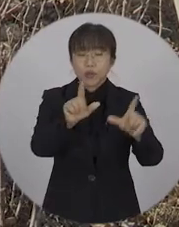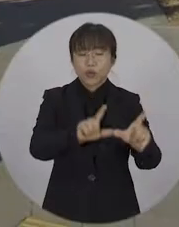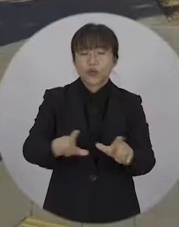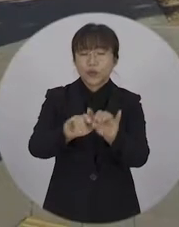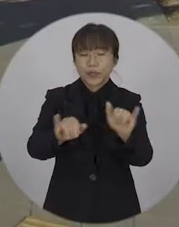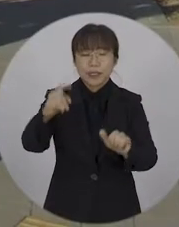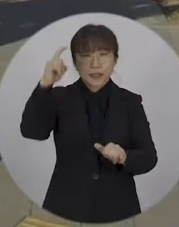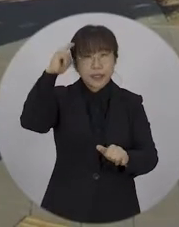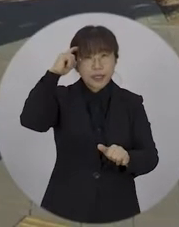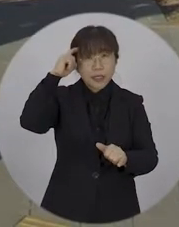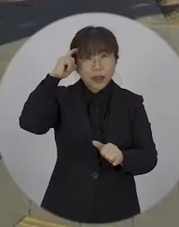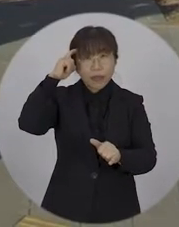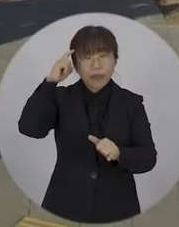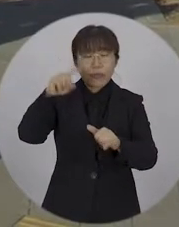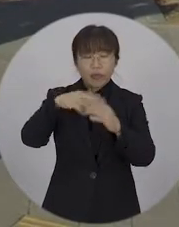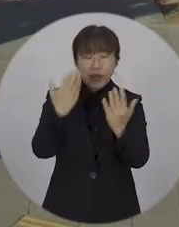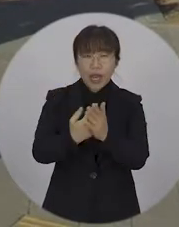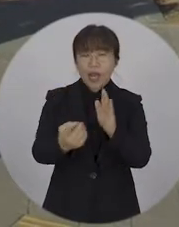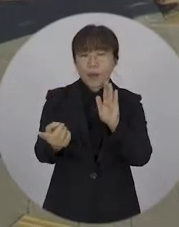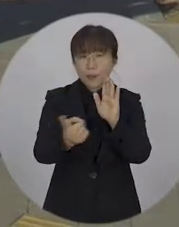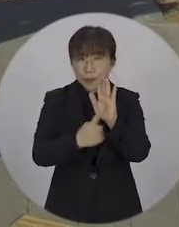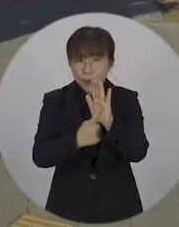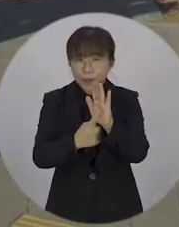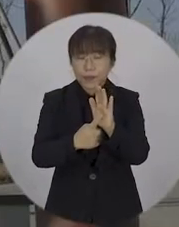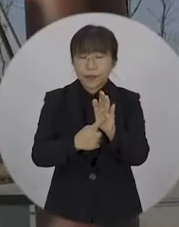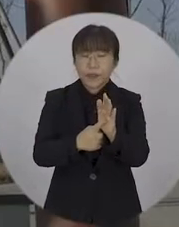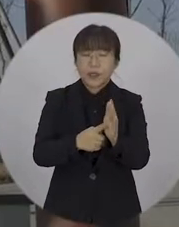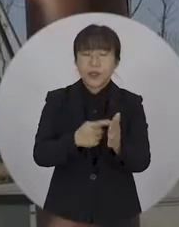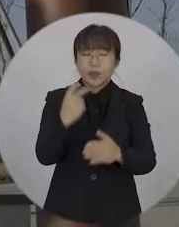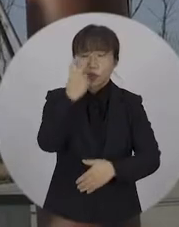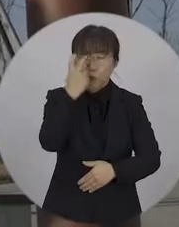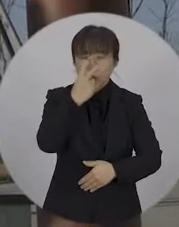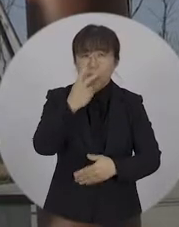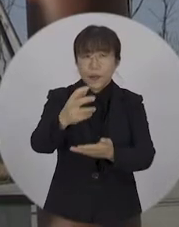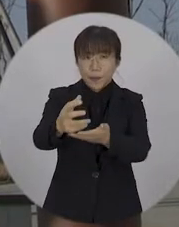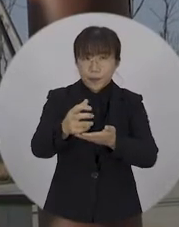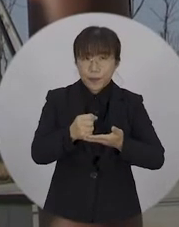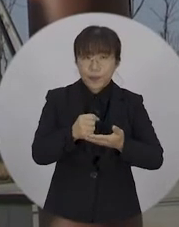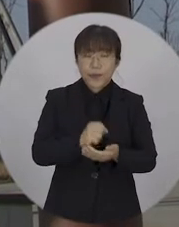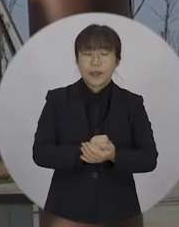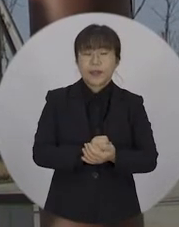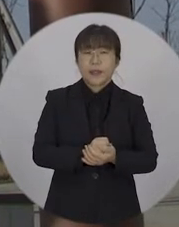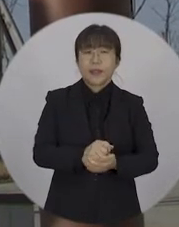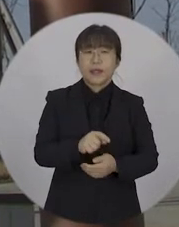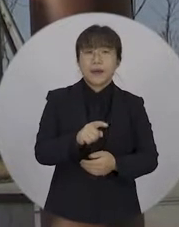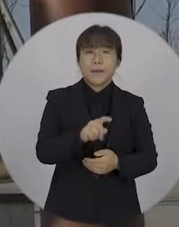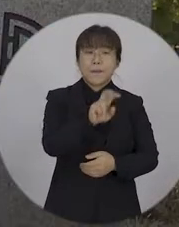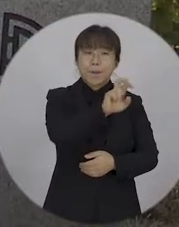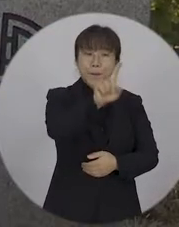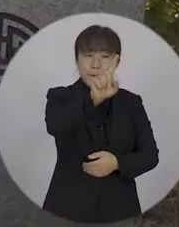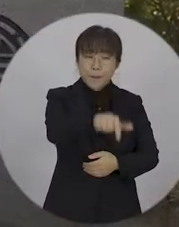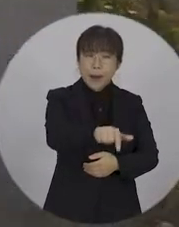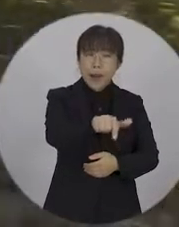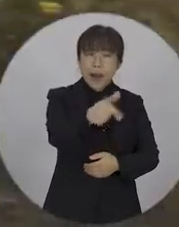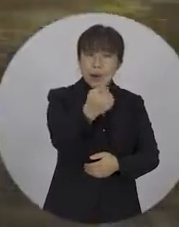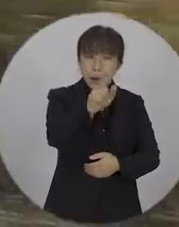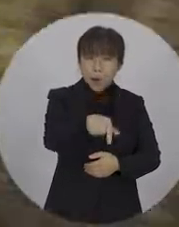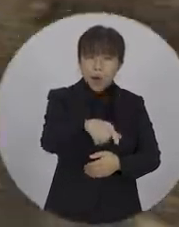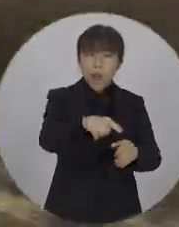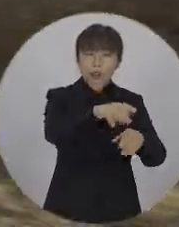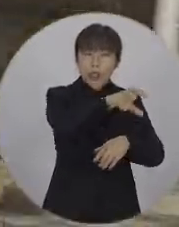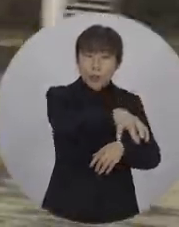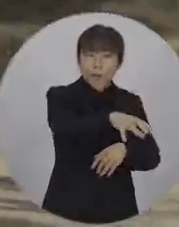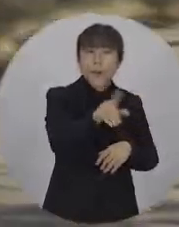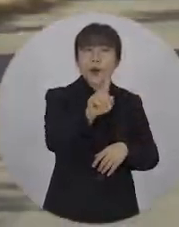통해 주민들의 의견을 담아냈습니다. 먼저 마곡지구에서 이어지는 양천로 47길 초입에는